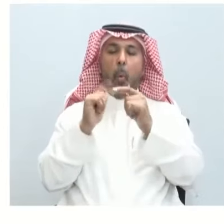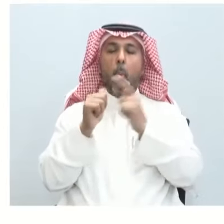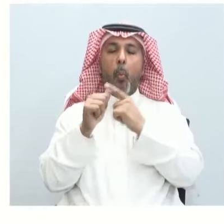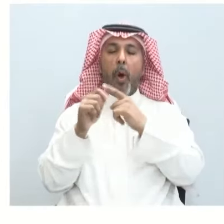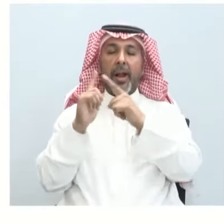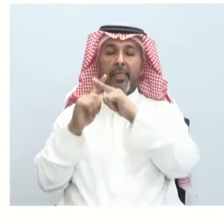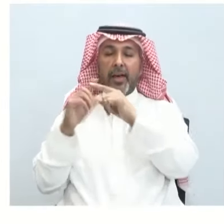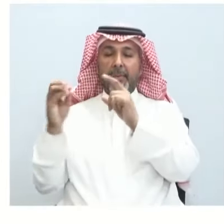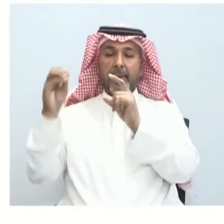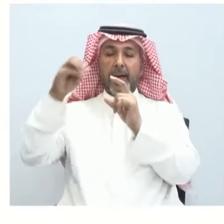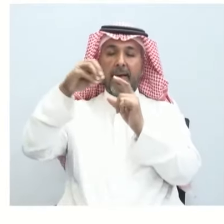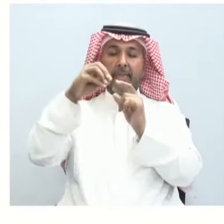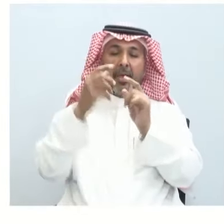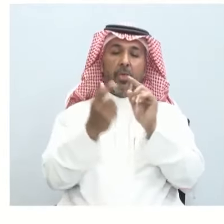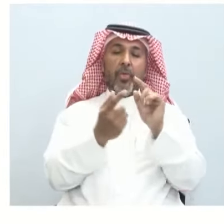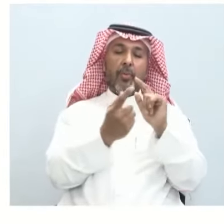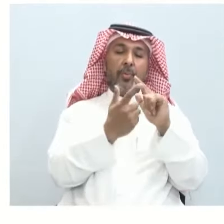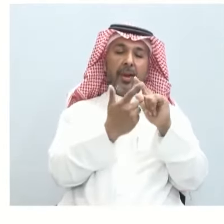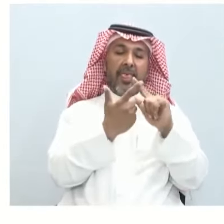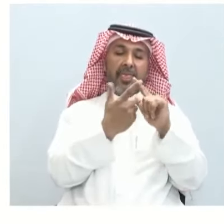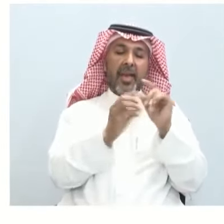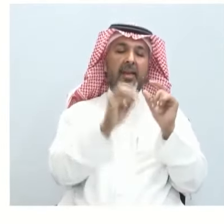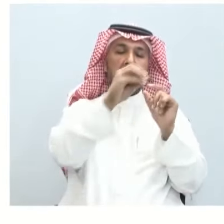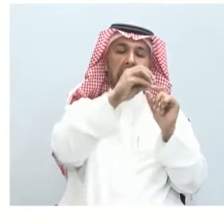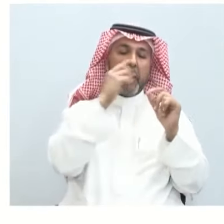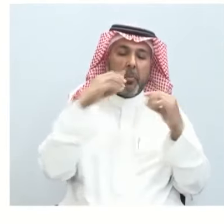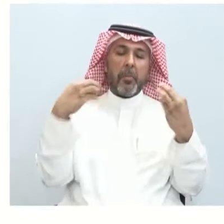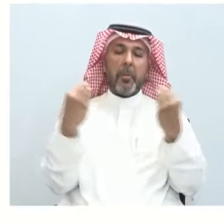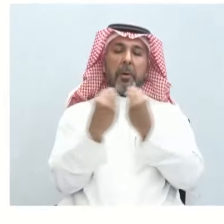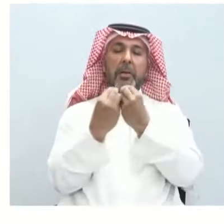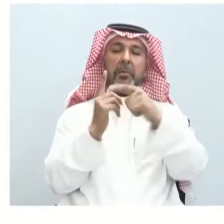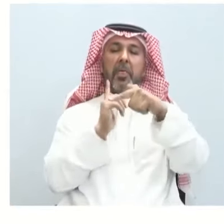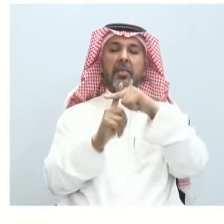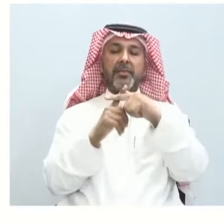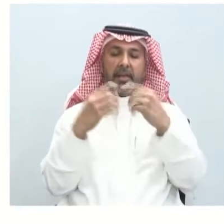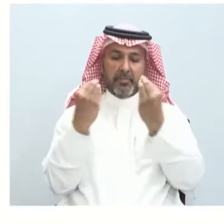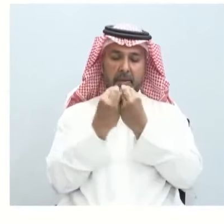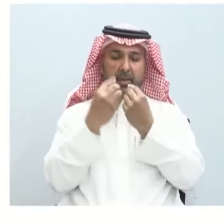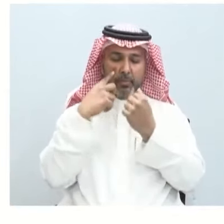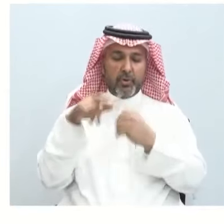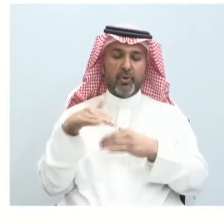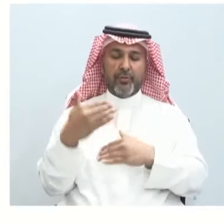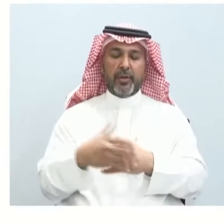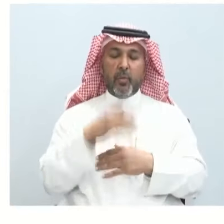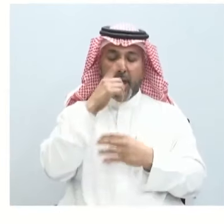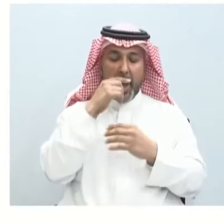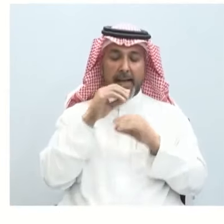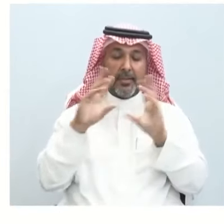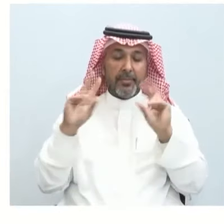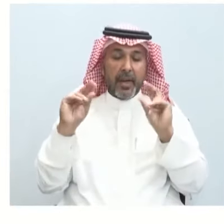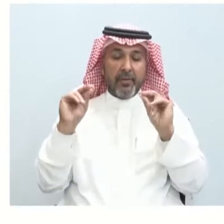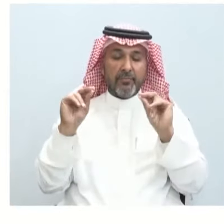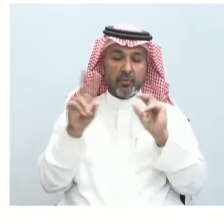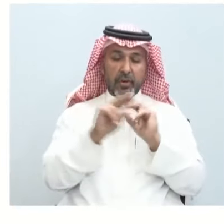وواحده كثيره حدود ثم نقوم باجراء جمع ما يمكن جمعه نقصد بذلك فقط الحدود المتشابهه التي نقوم